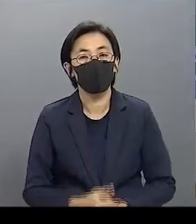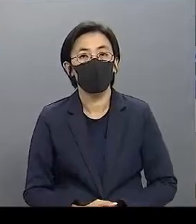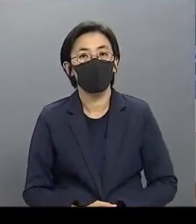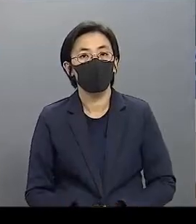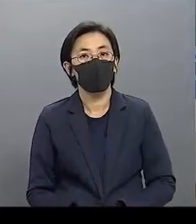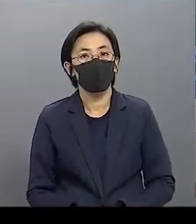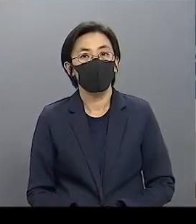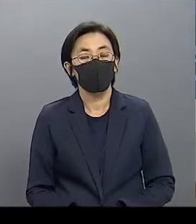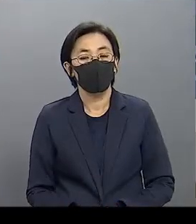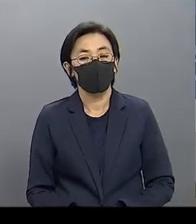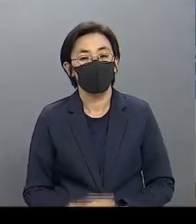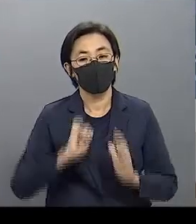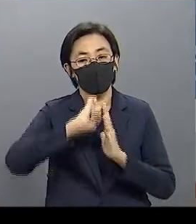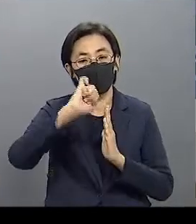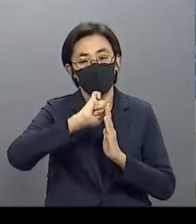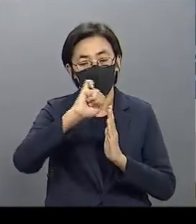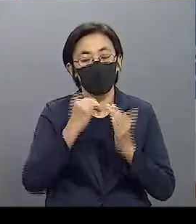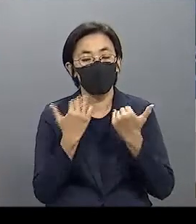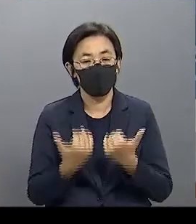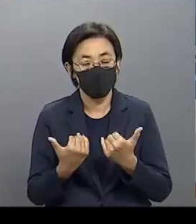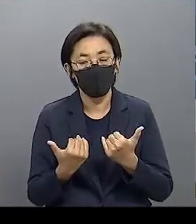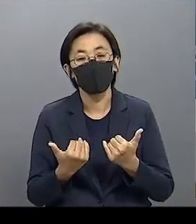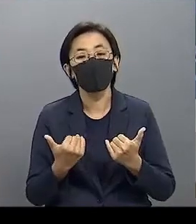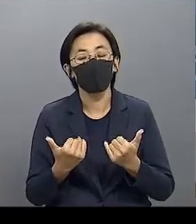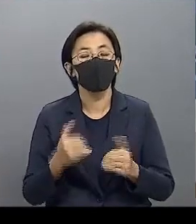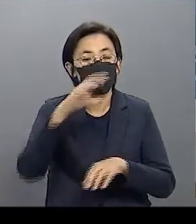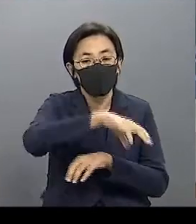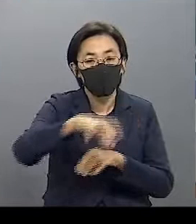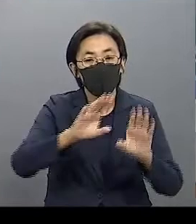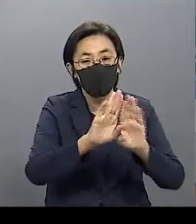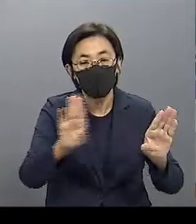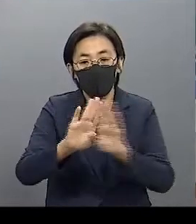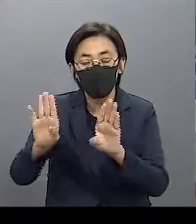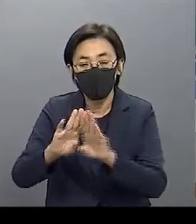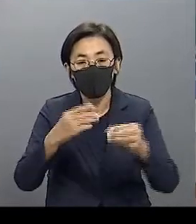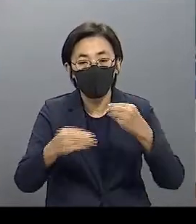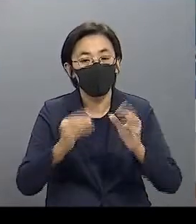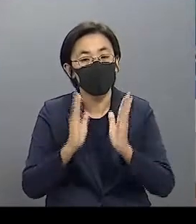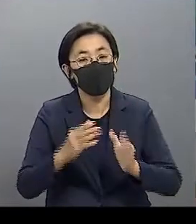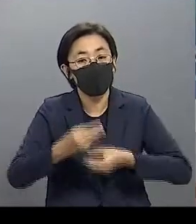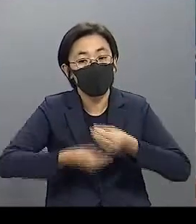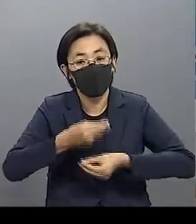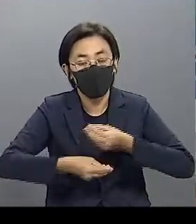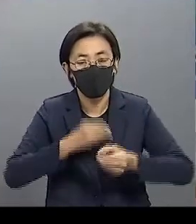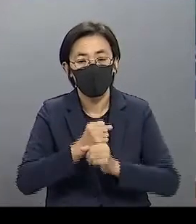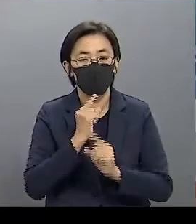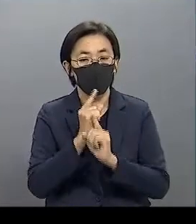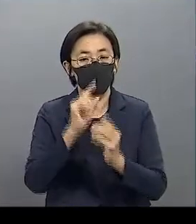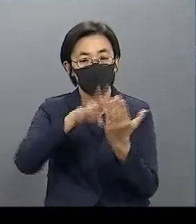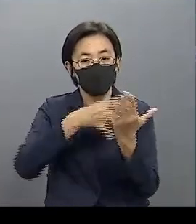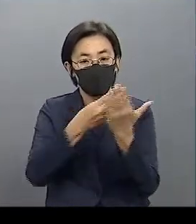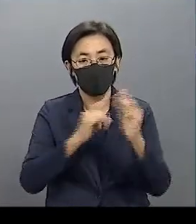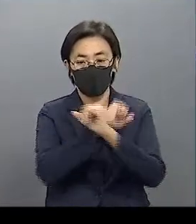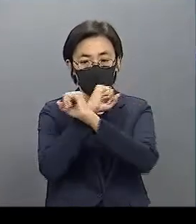ที่จังหวัดเชียงใหม่แม้จะเริ่มผ่อนคลายมาตรการมากขึ้นนะคะแต่ว่าก็ยังให้ผู้ประกอบการนั้นปฏิบัติตามมาตรการป้องกันอย่างเข้มงวดค่ะ